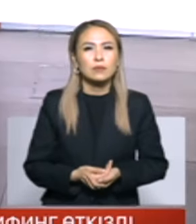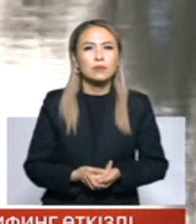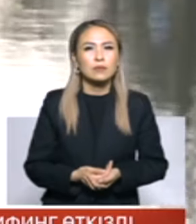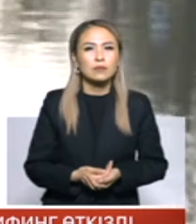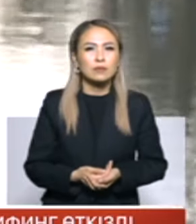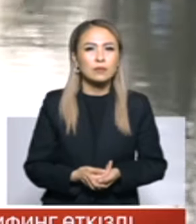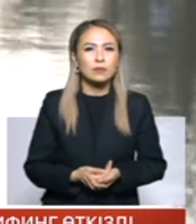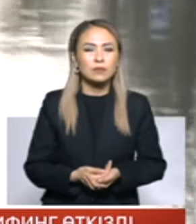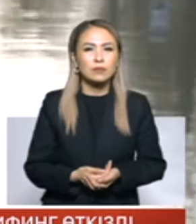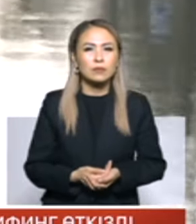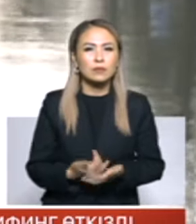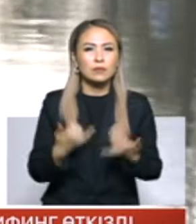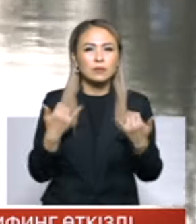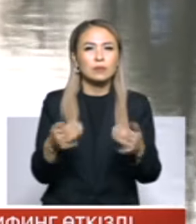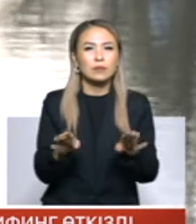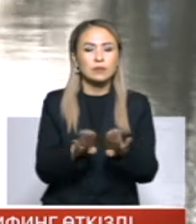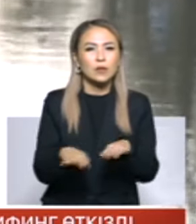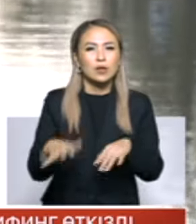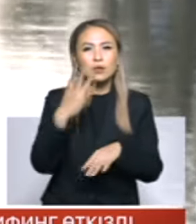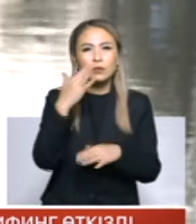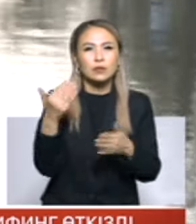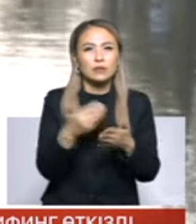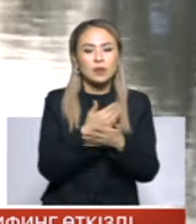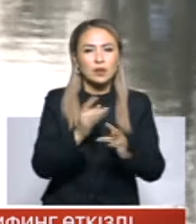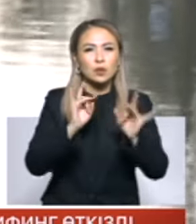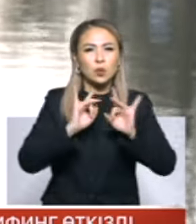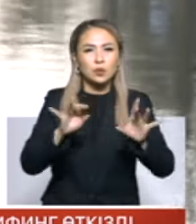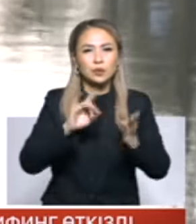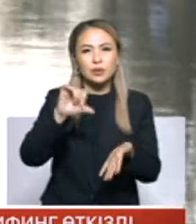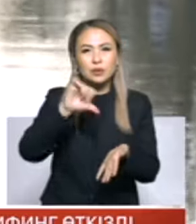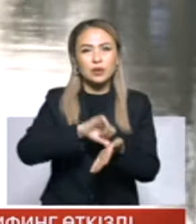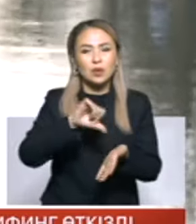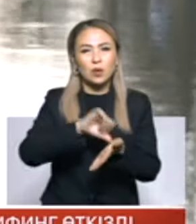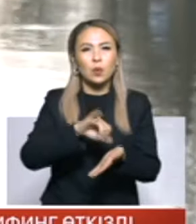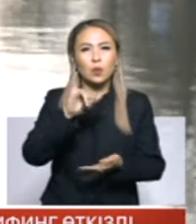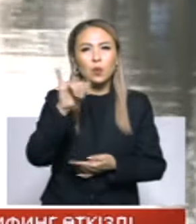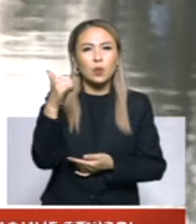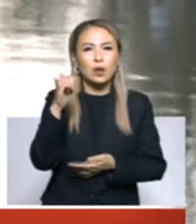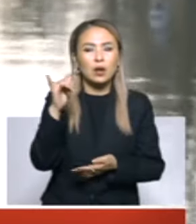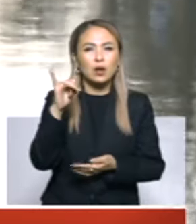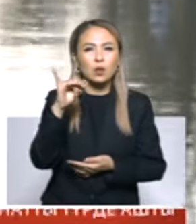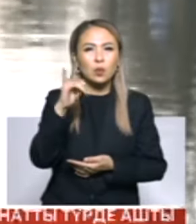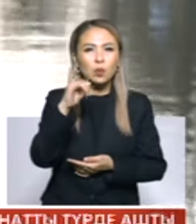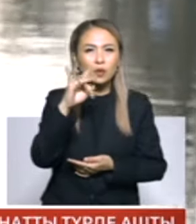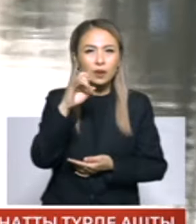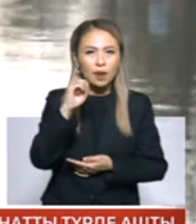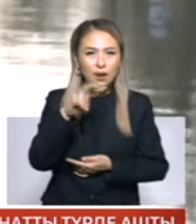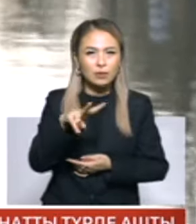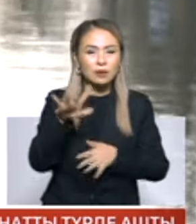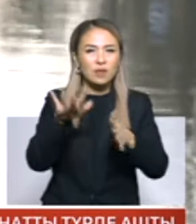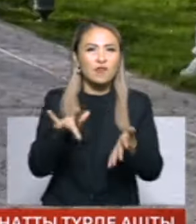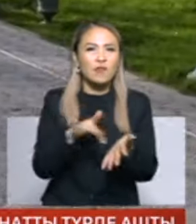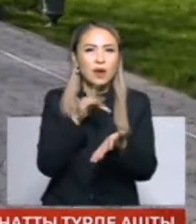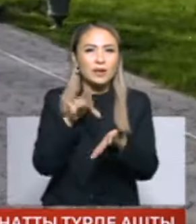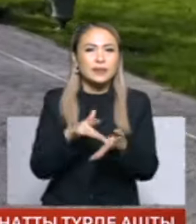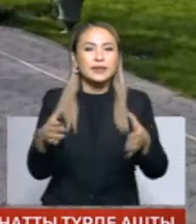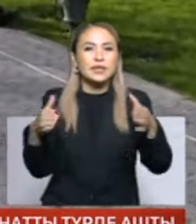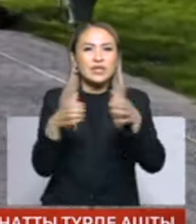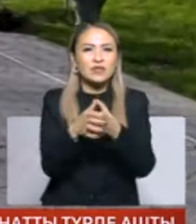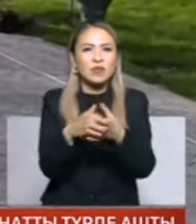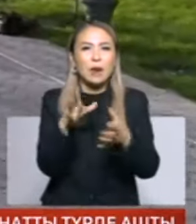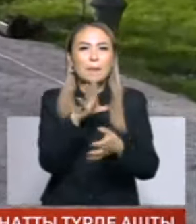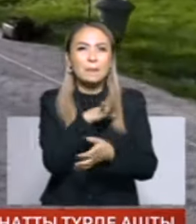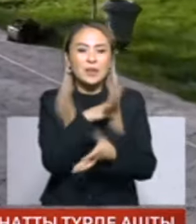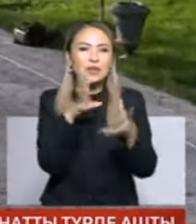Көп рахмет, Альбина. Кеш жарық, қадірлі көрермен. Ұлттық арнаның көшпелі студиясы Урал қаласындағы мәдени демалыс саябағында жасақталды. Мінекей